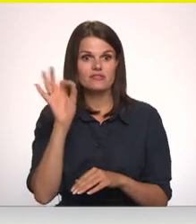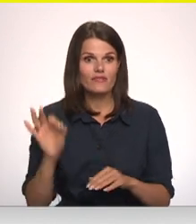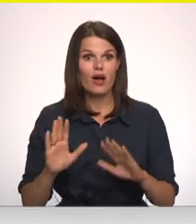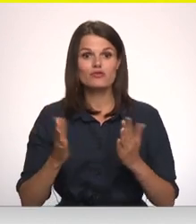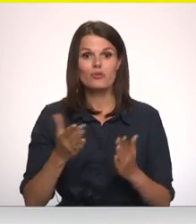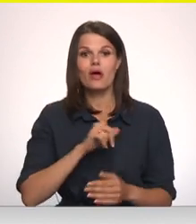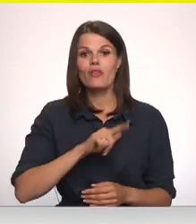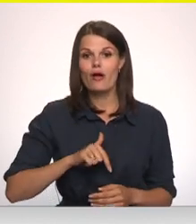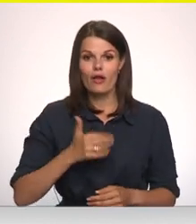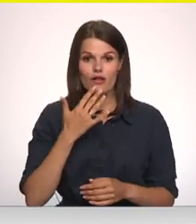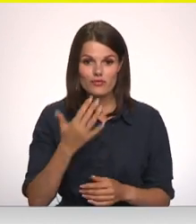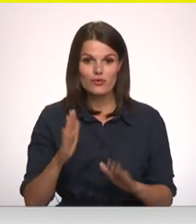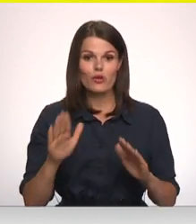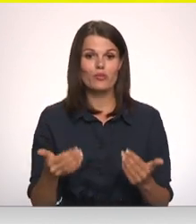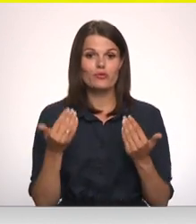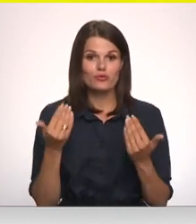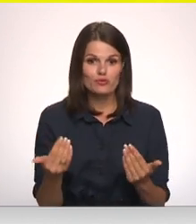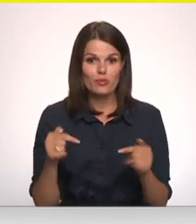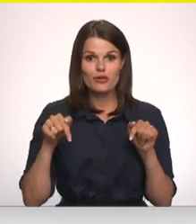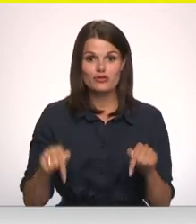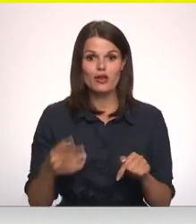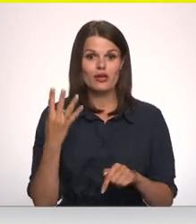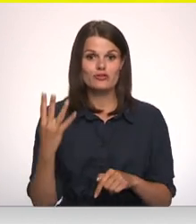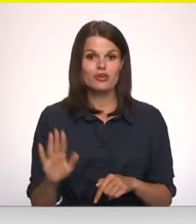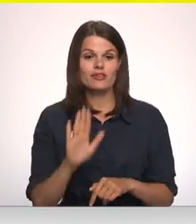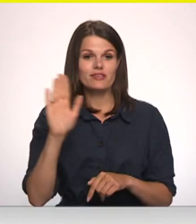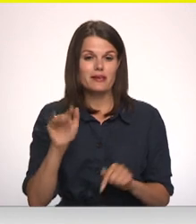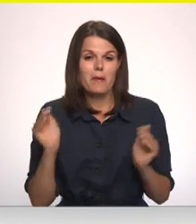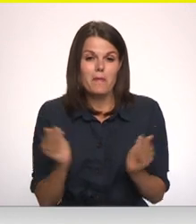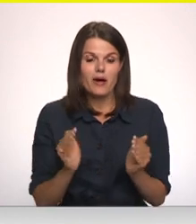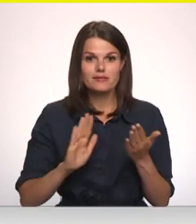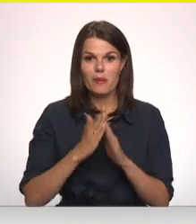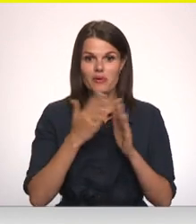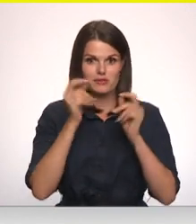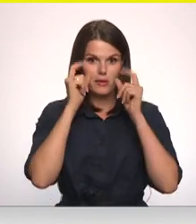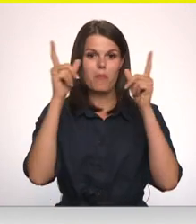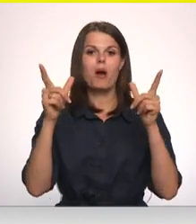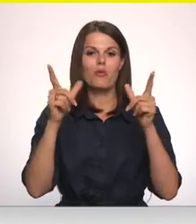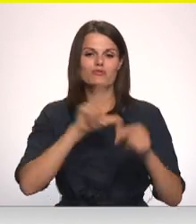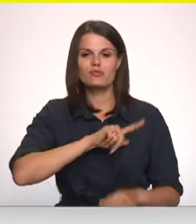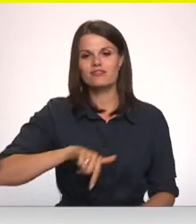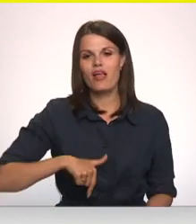Un šobrīd šajās te 4 dienās arī miegainā Eslingena ir atmodusies latviešu valodā. Jāni?